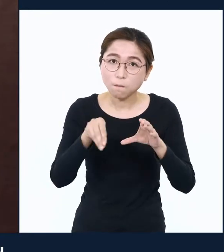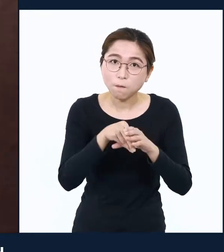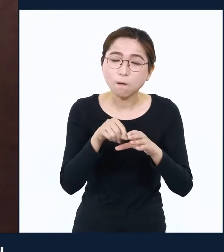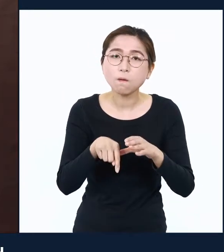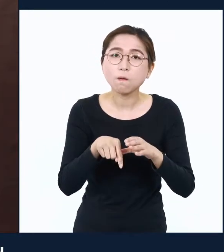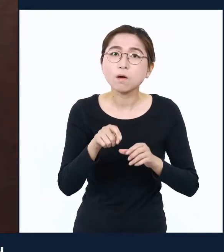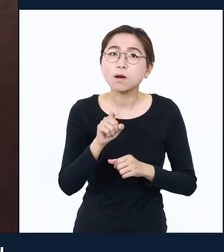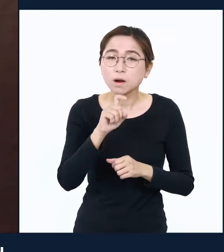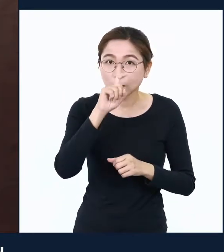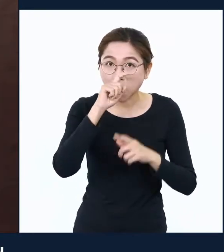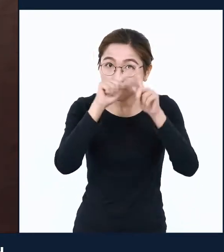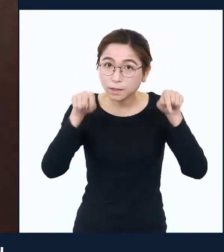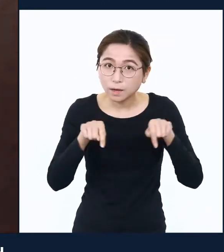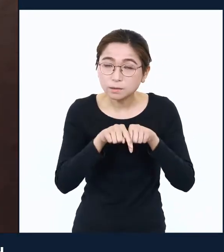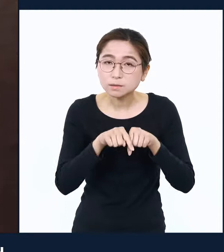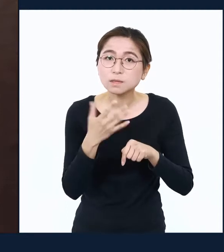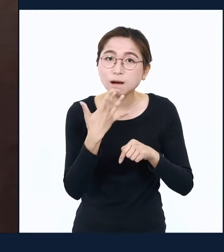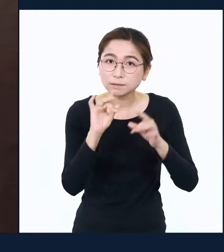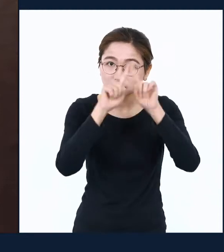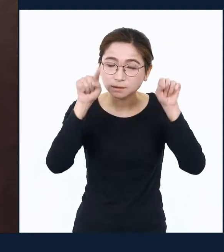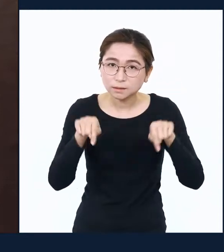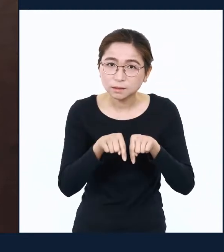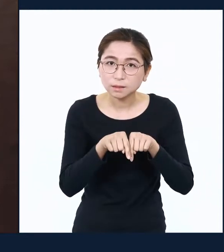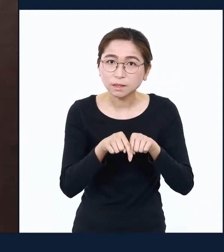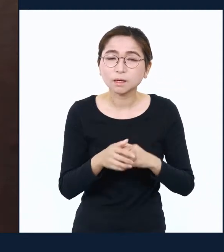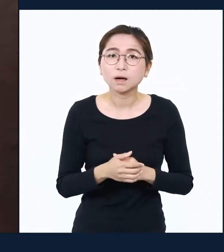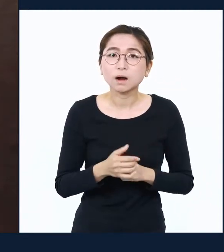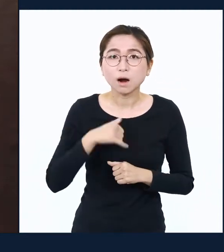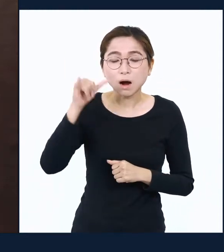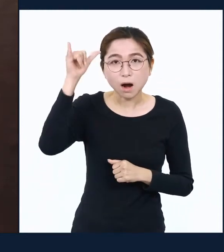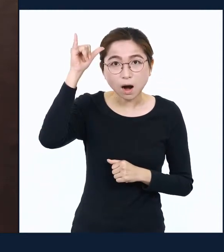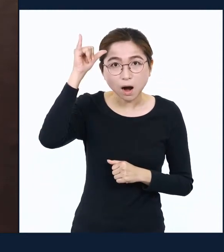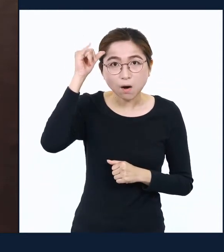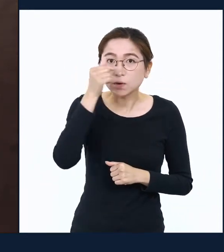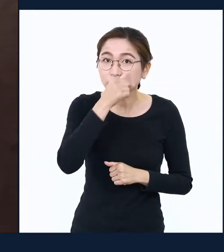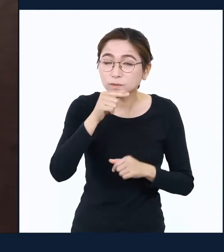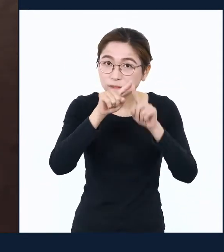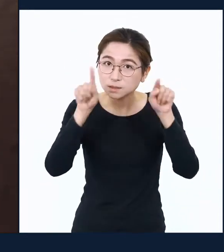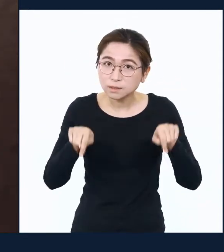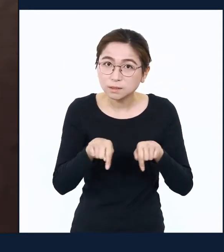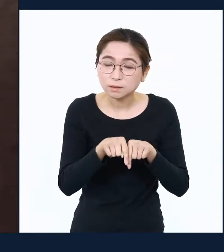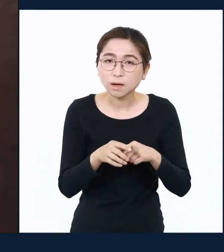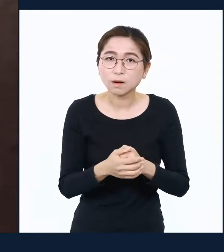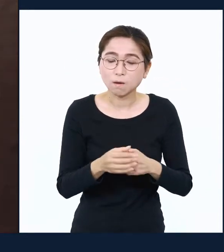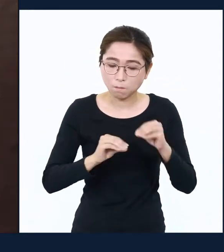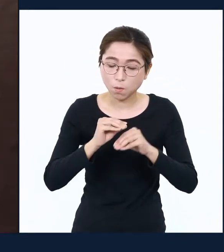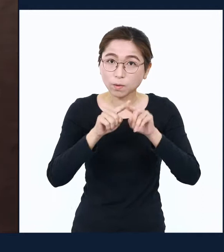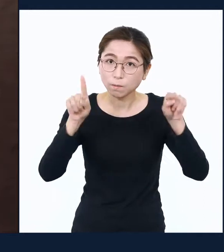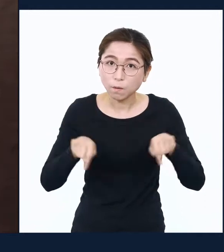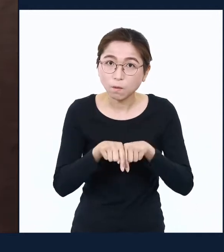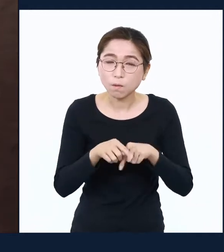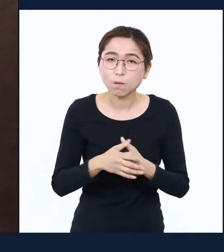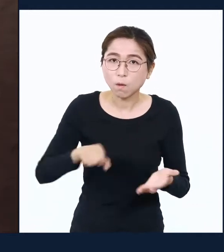材料包就包了有膠片、有顏色紙、還有牛油紙、模型